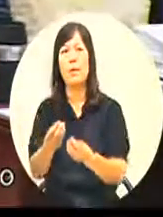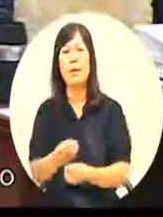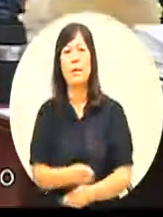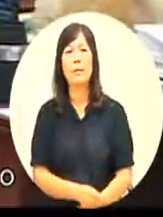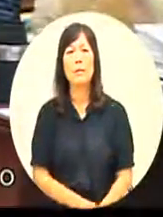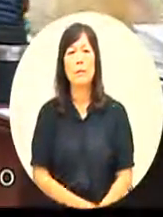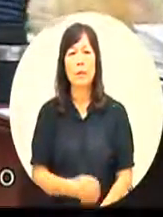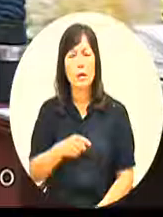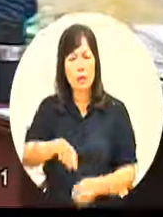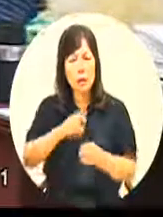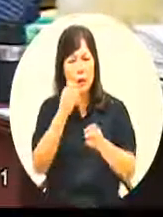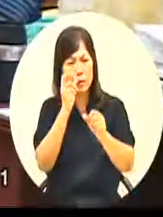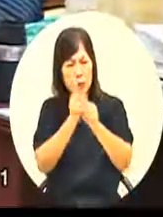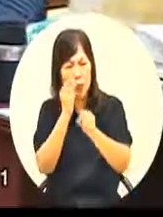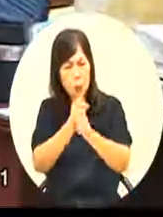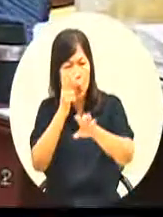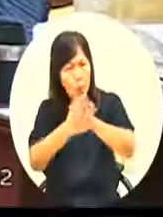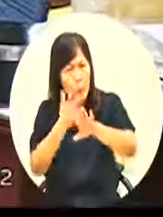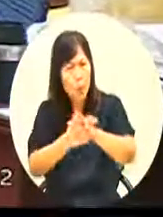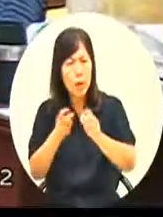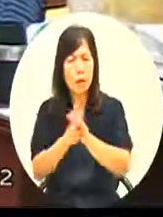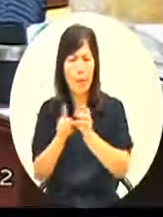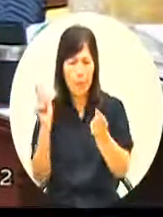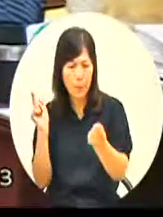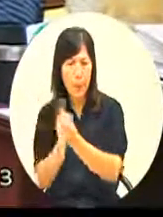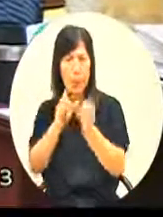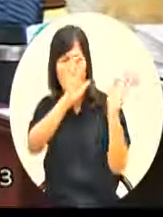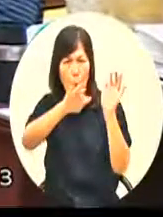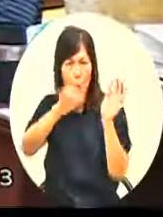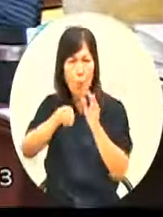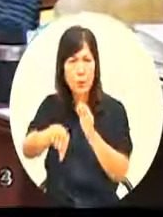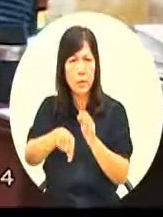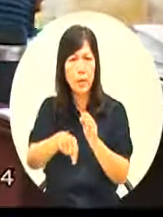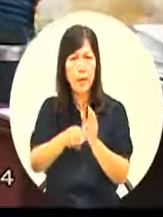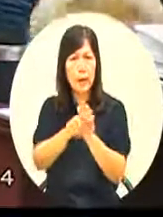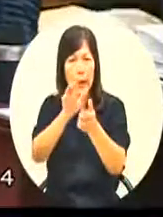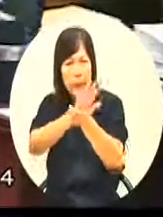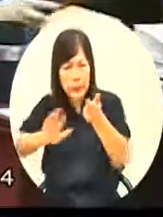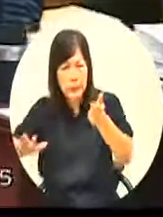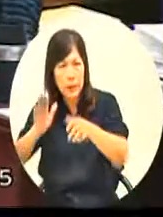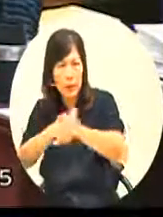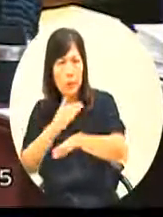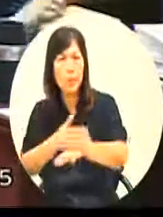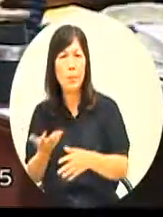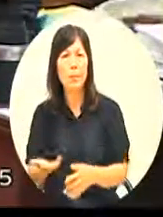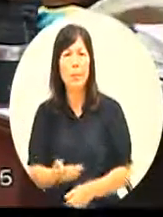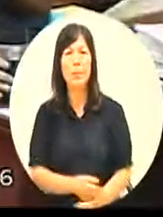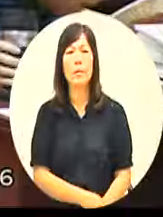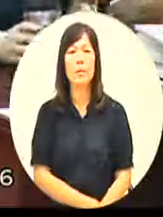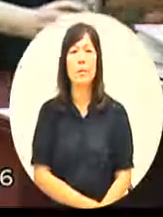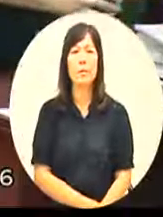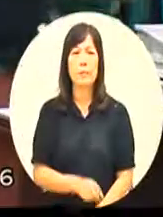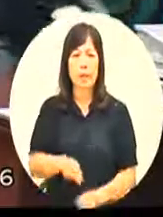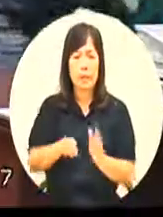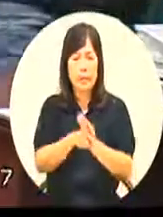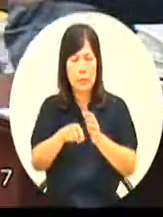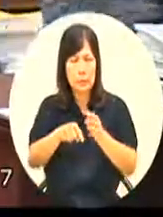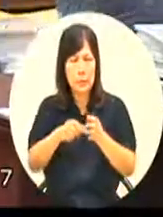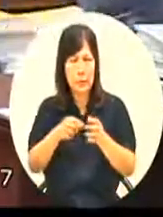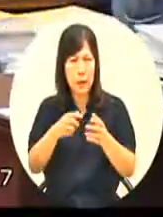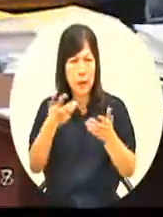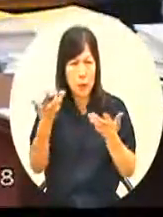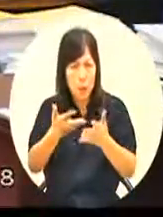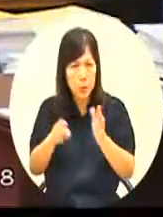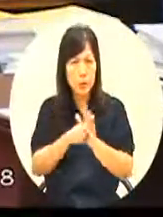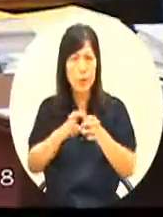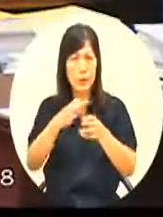样子的工法，在面对这样子的风力风灾，其实不会造成损伤。我觉得在这次的灾害里面，其实不管